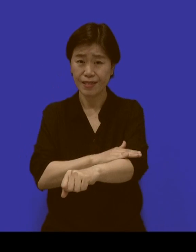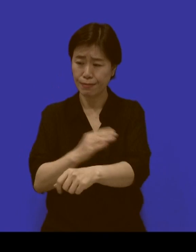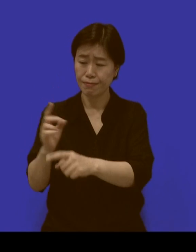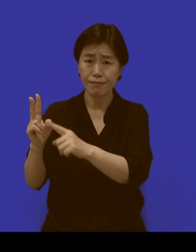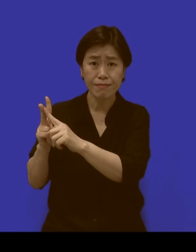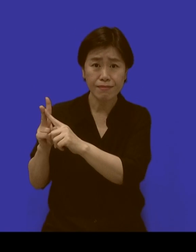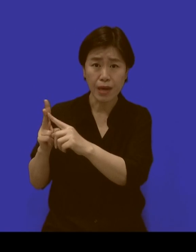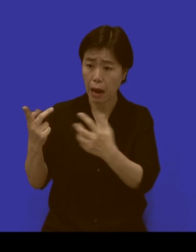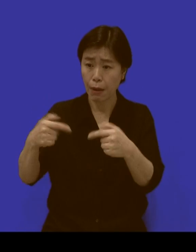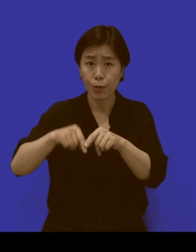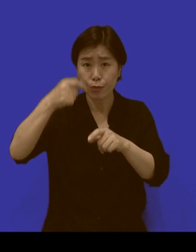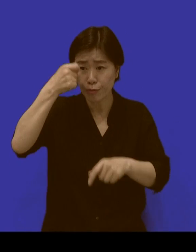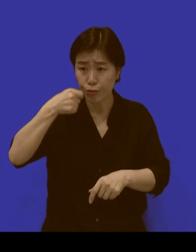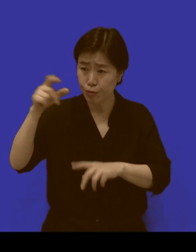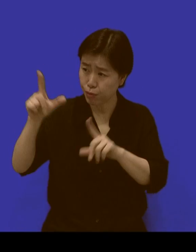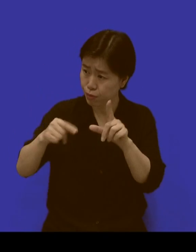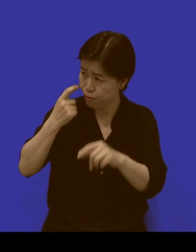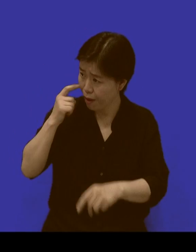뭐지?